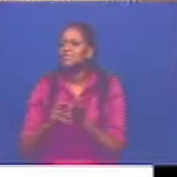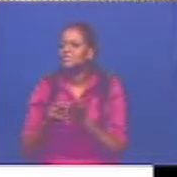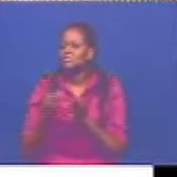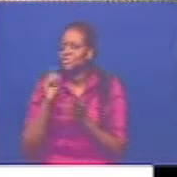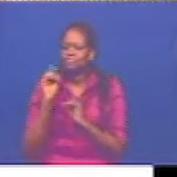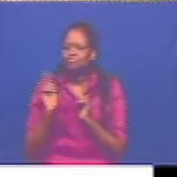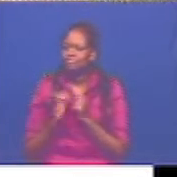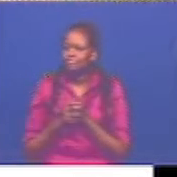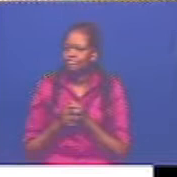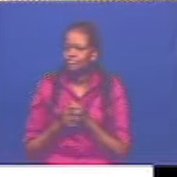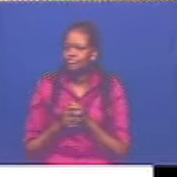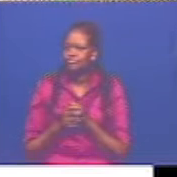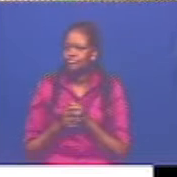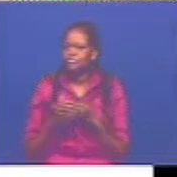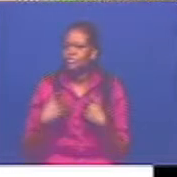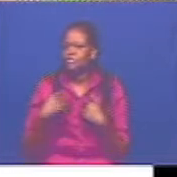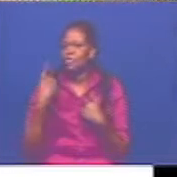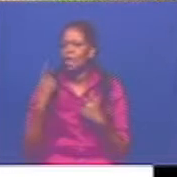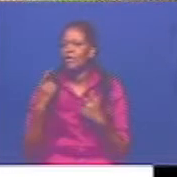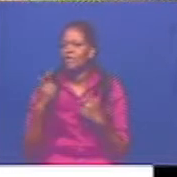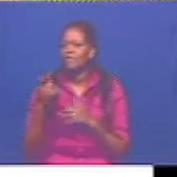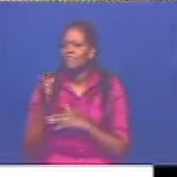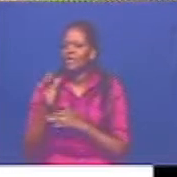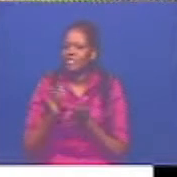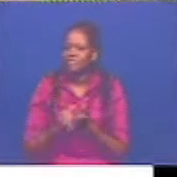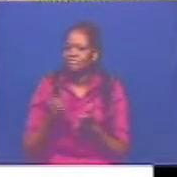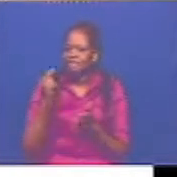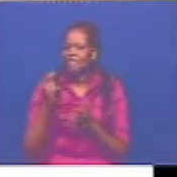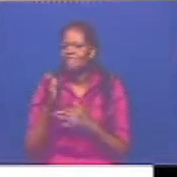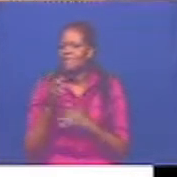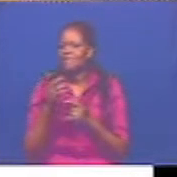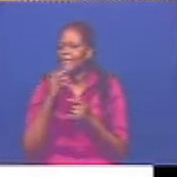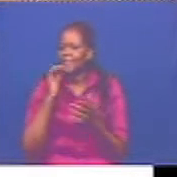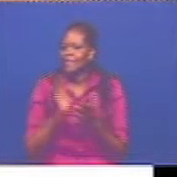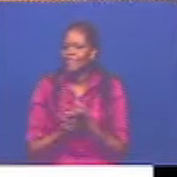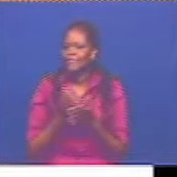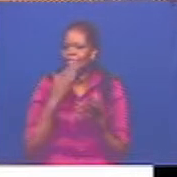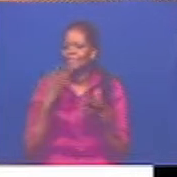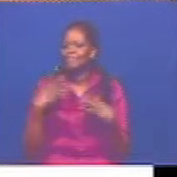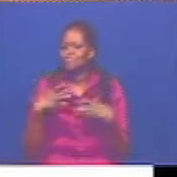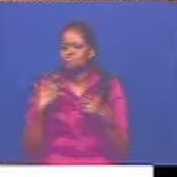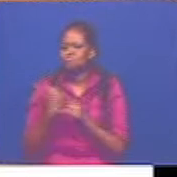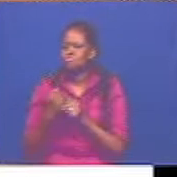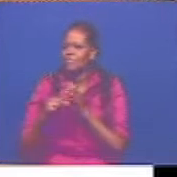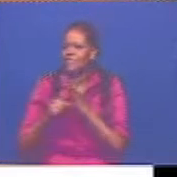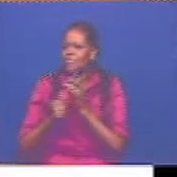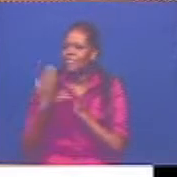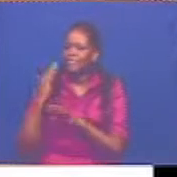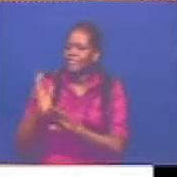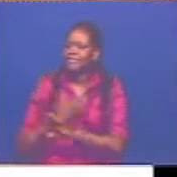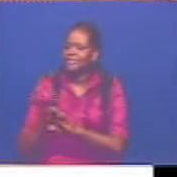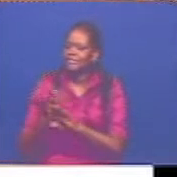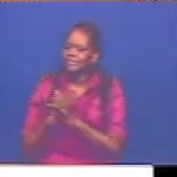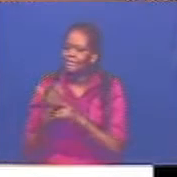coast, hakuna. We have only one flag ambao ni Kenyan flag. So I believe watu wajitume zaidi, because I've been doing music paka